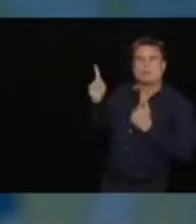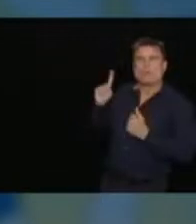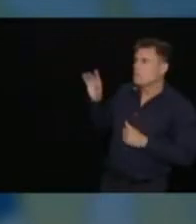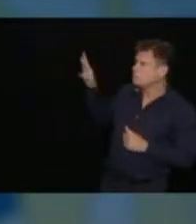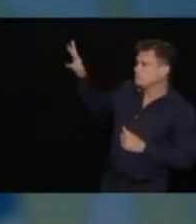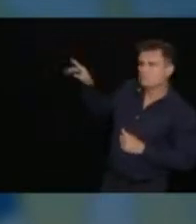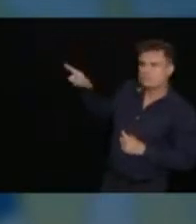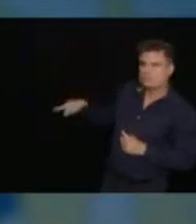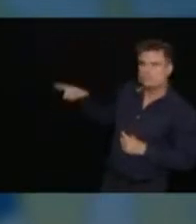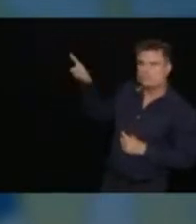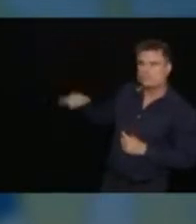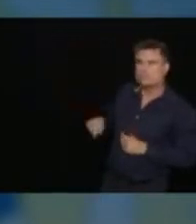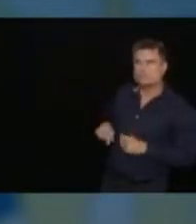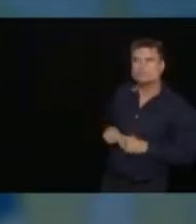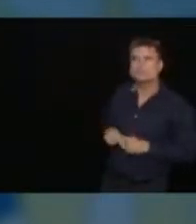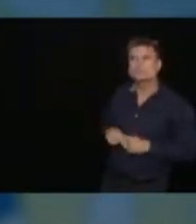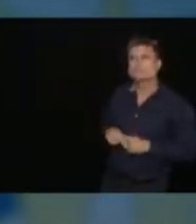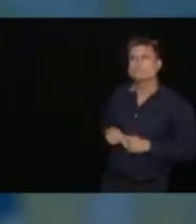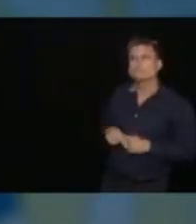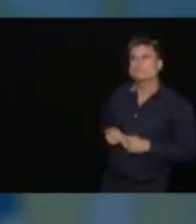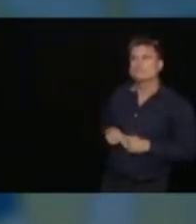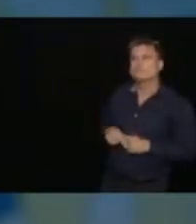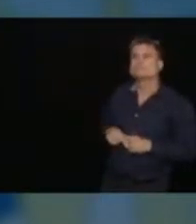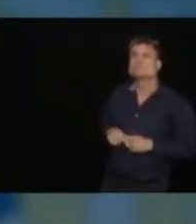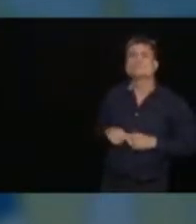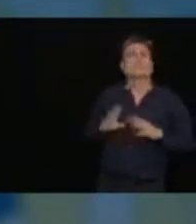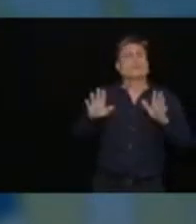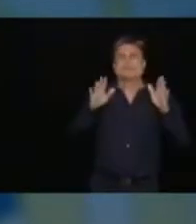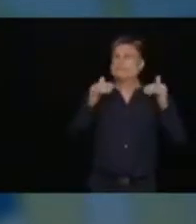内陆卫生局和北部卫生局面积最大，但是4%、